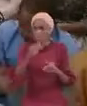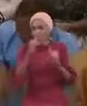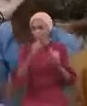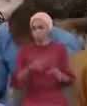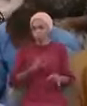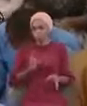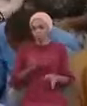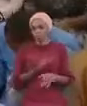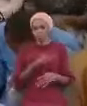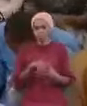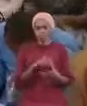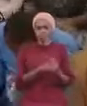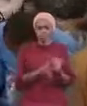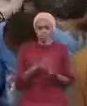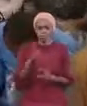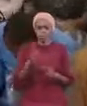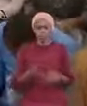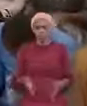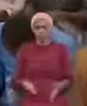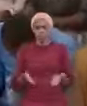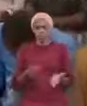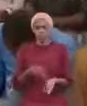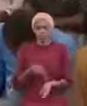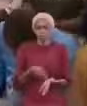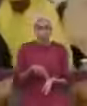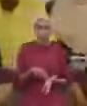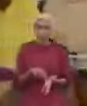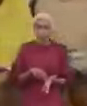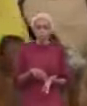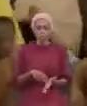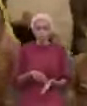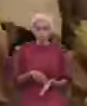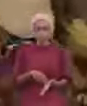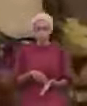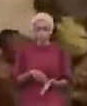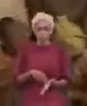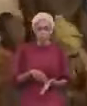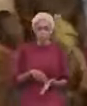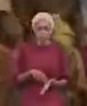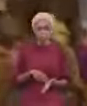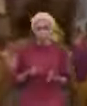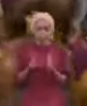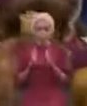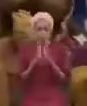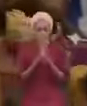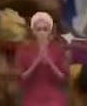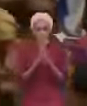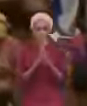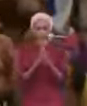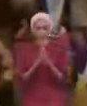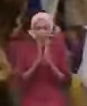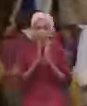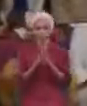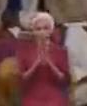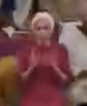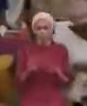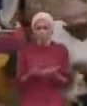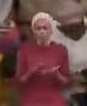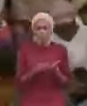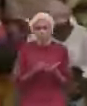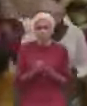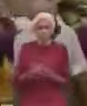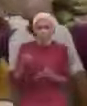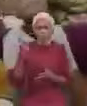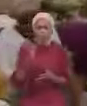allons à Dieu dans la prière nousons prier ce matin que le Seigneur des cieuxend